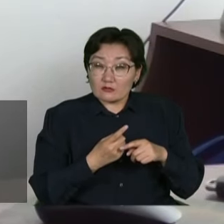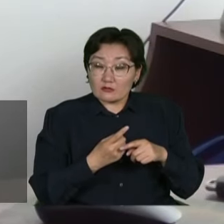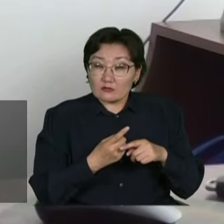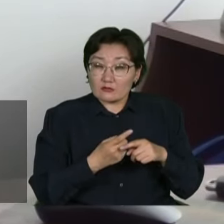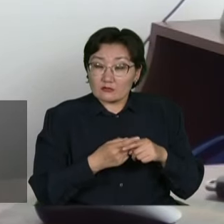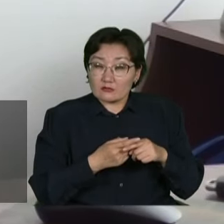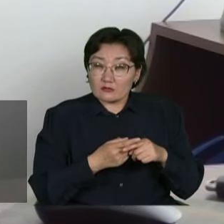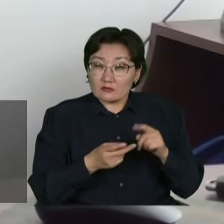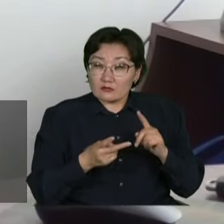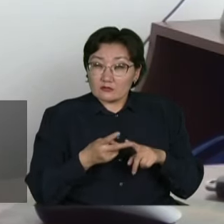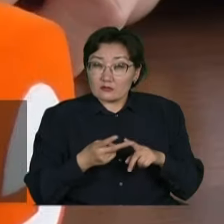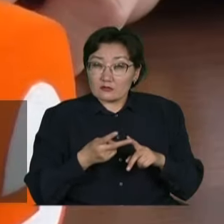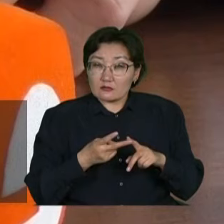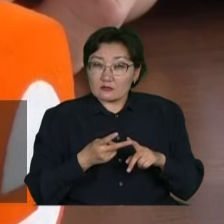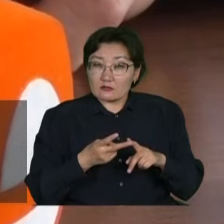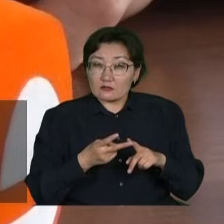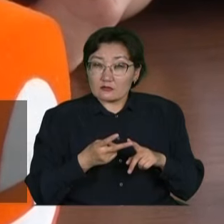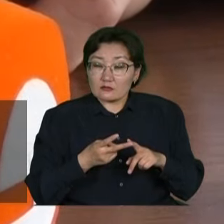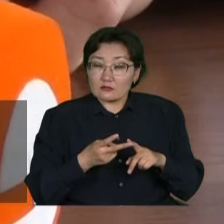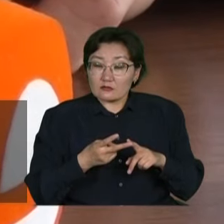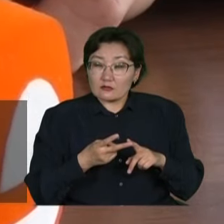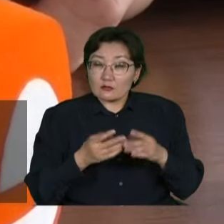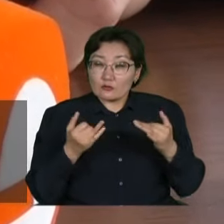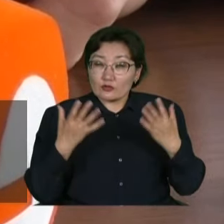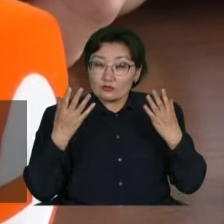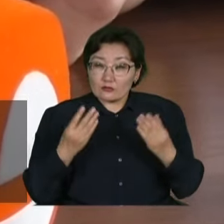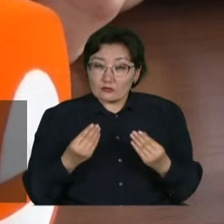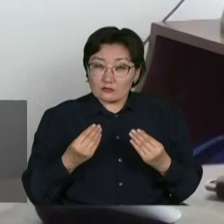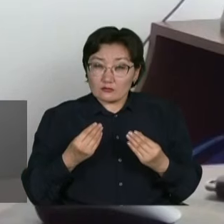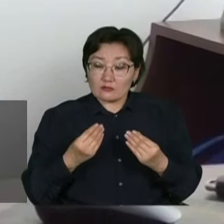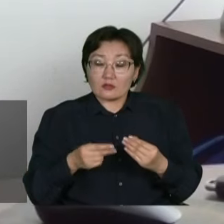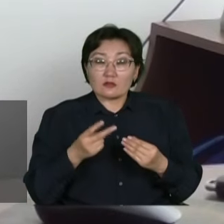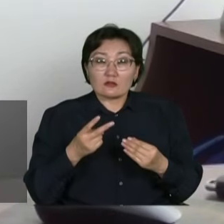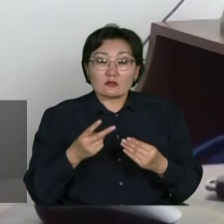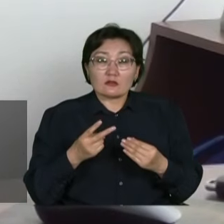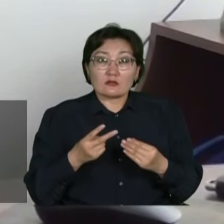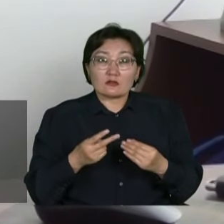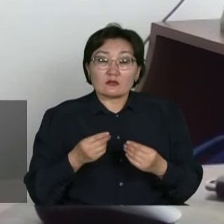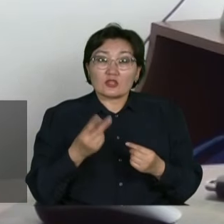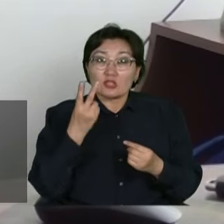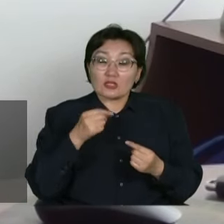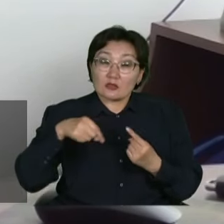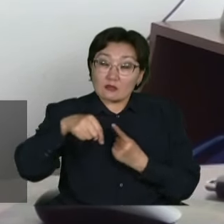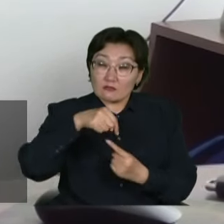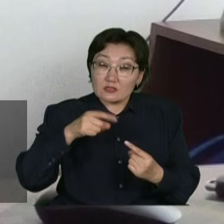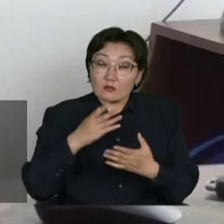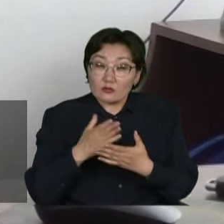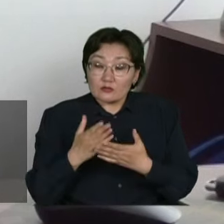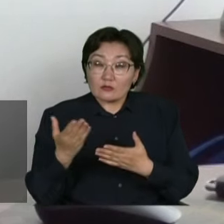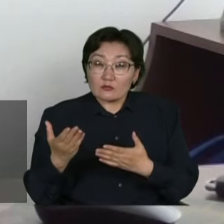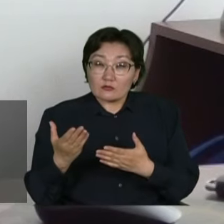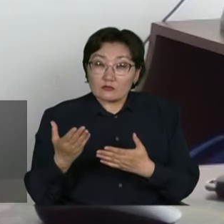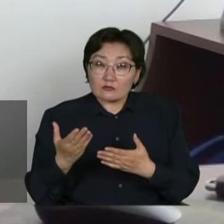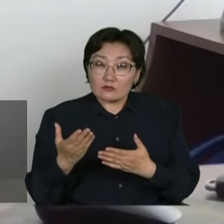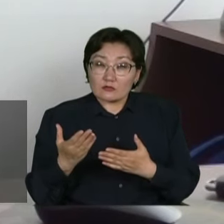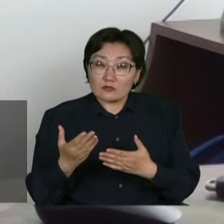жасалған. Екінші қаласы қаранеші бойынша бүгінгі күні 2 инвесторымыз бар. Соны рекультивация